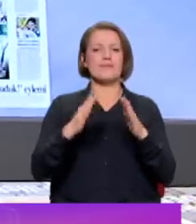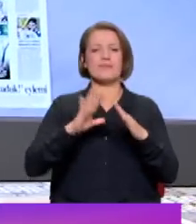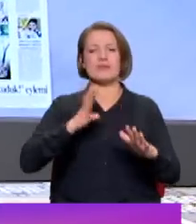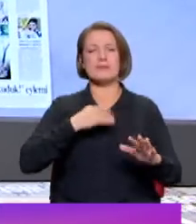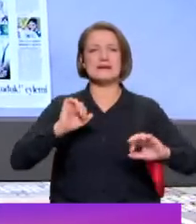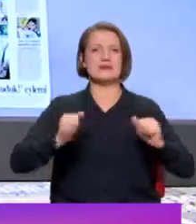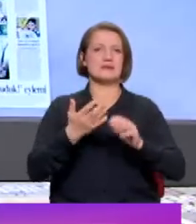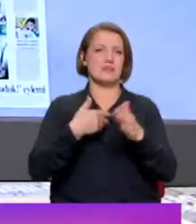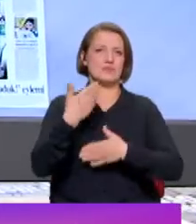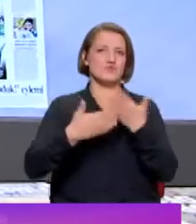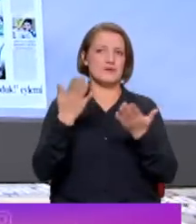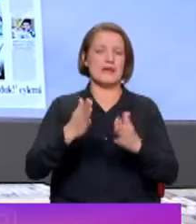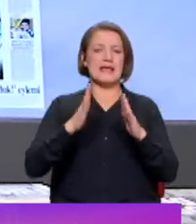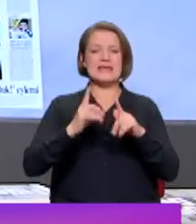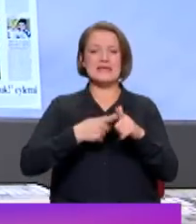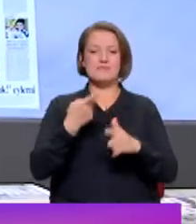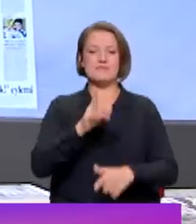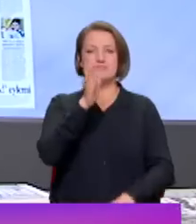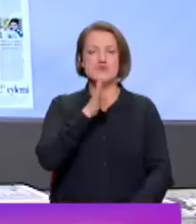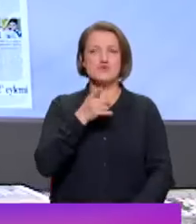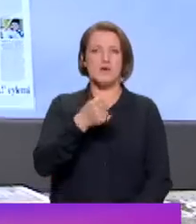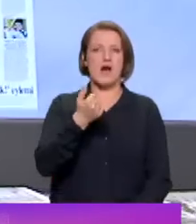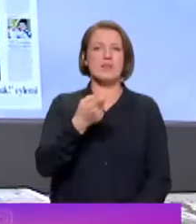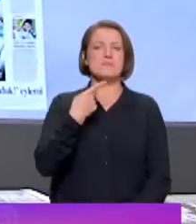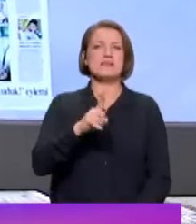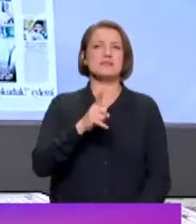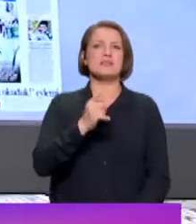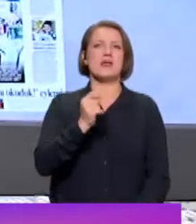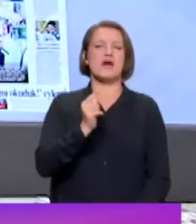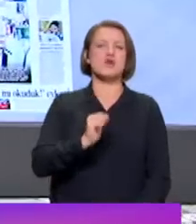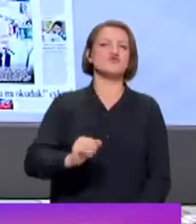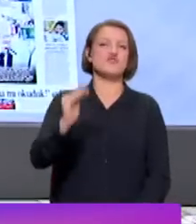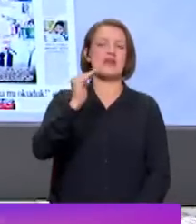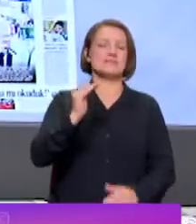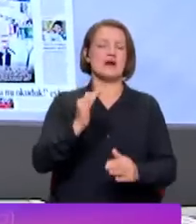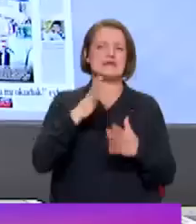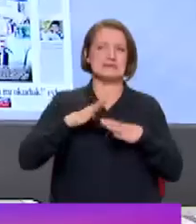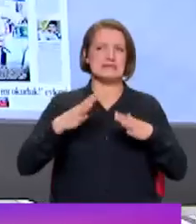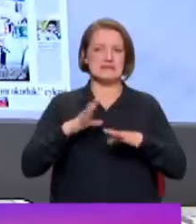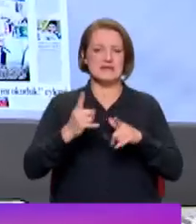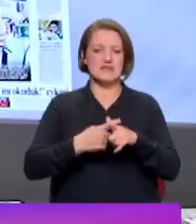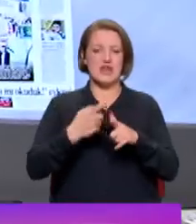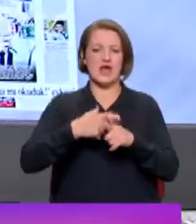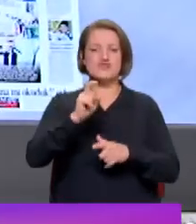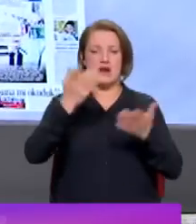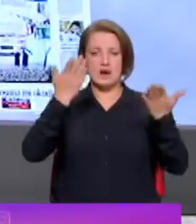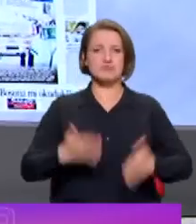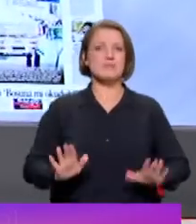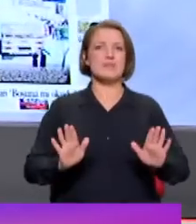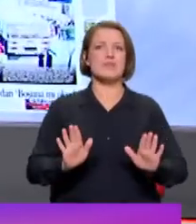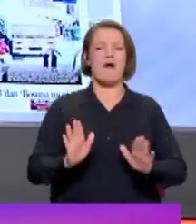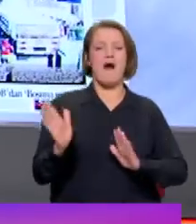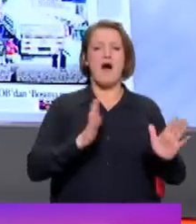sahibi krizinden bahsedeceğiz kira 1500 liradan 6.000 liraya çıkarılmak istendi kiracı kabul etmedi